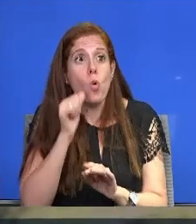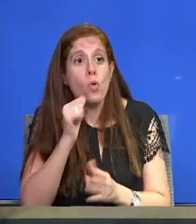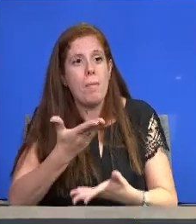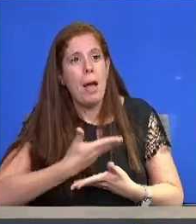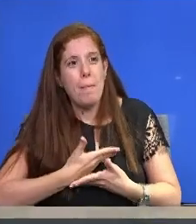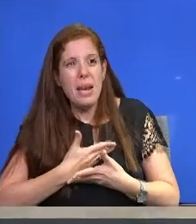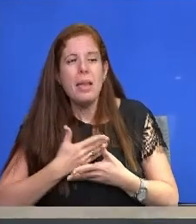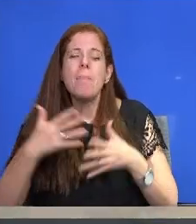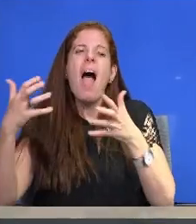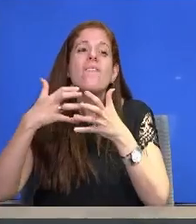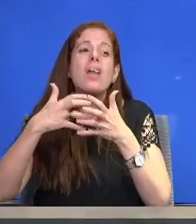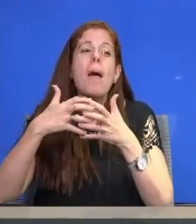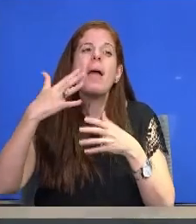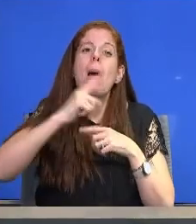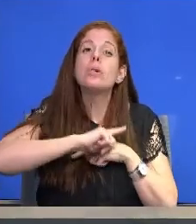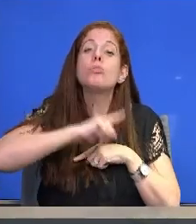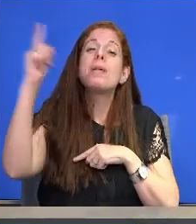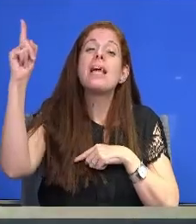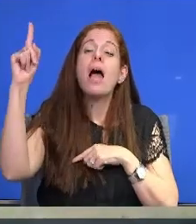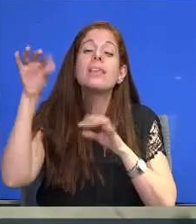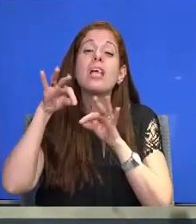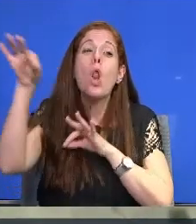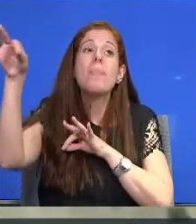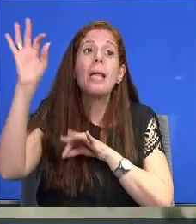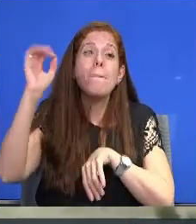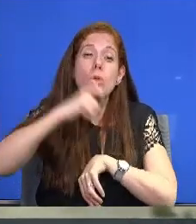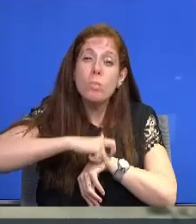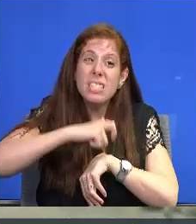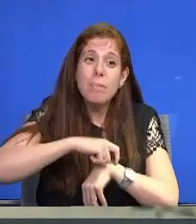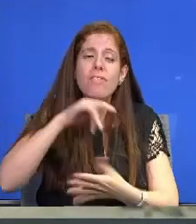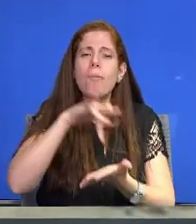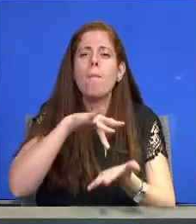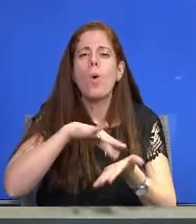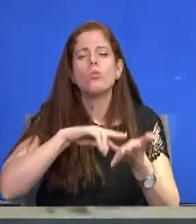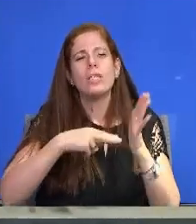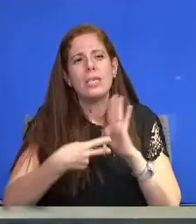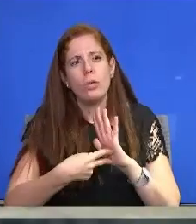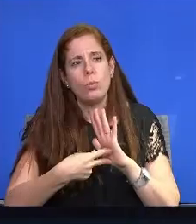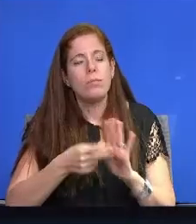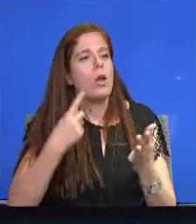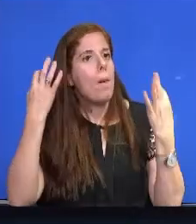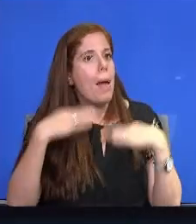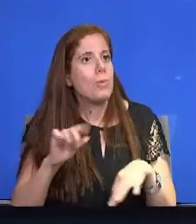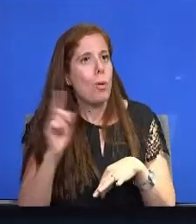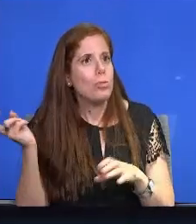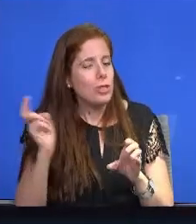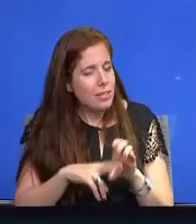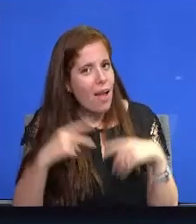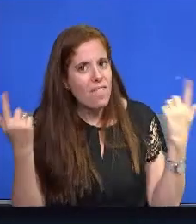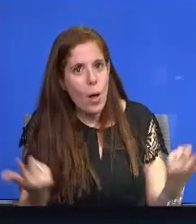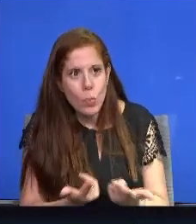ממרחק 5 מיליארד קילומטרים, בדיוק בזמן ובמקום שתוכננו. We just appreciate everyone coming along with us to